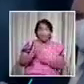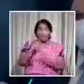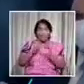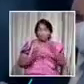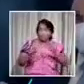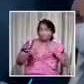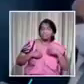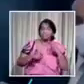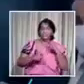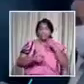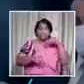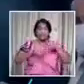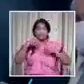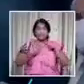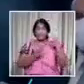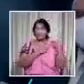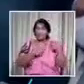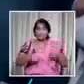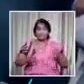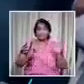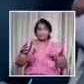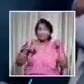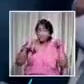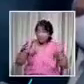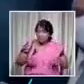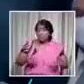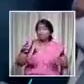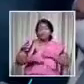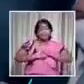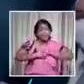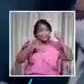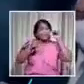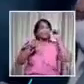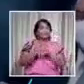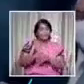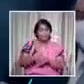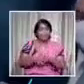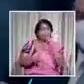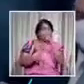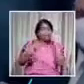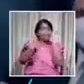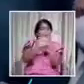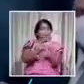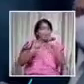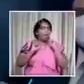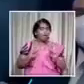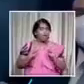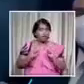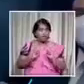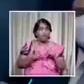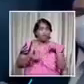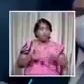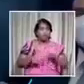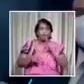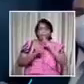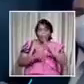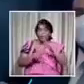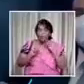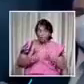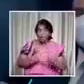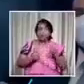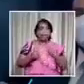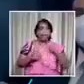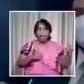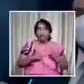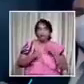ගන්න එක එක්කිනාට තන්තර බෙදා ගන්න ආණ්ඩු නෙමෙයි මේ සටන ඇතුලේ තියෙන පණිවිඩය මොකක්ද කියලා තේරුම් ගන්න ඕන මේ පණිවිඩය තුල අපිට